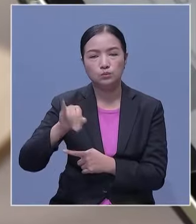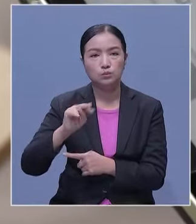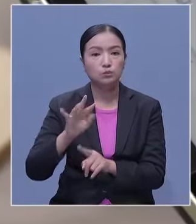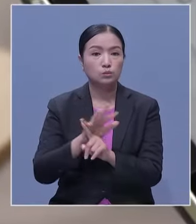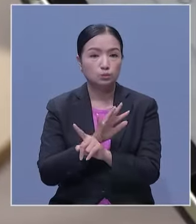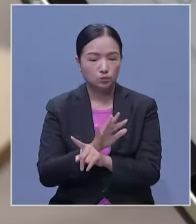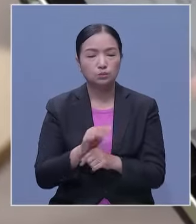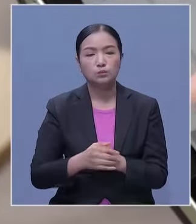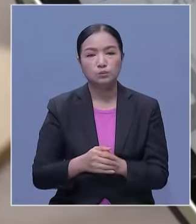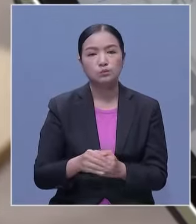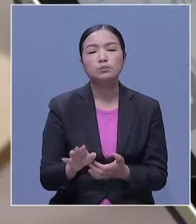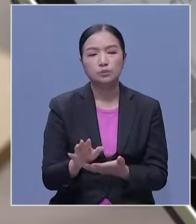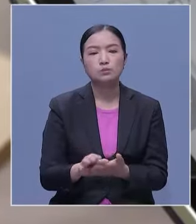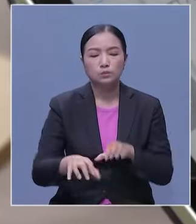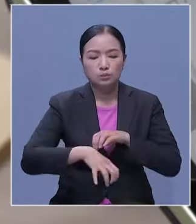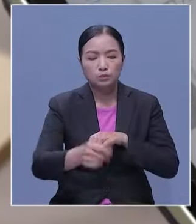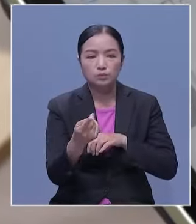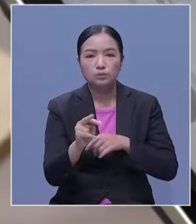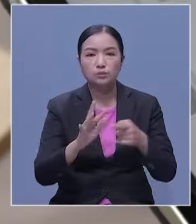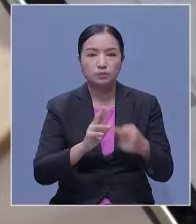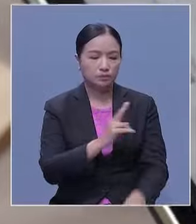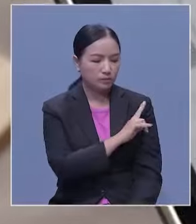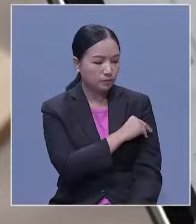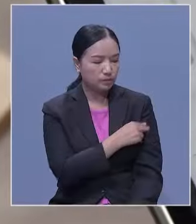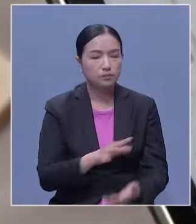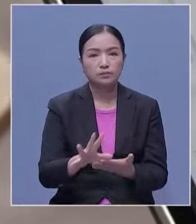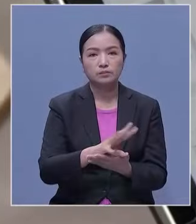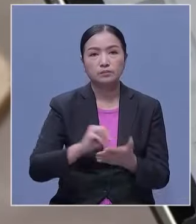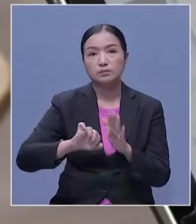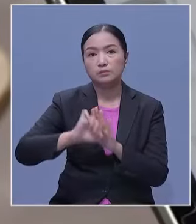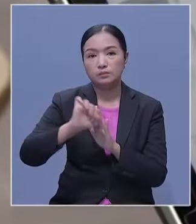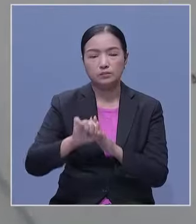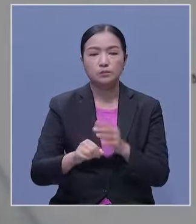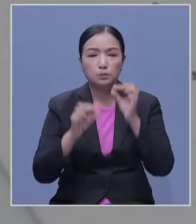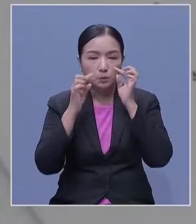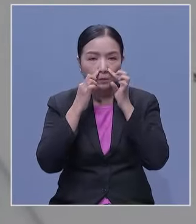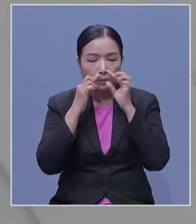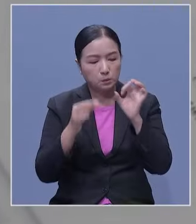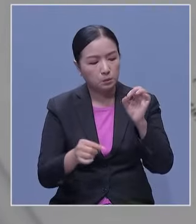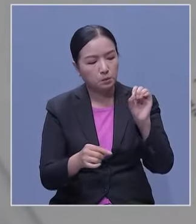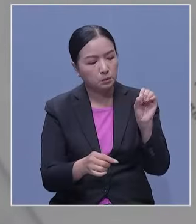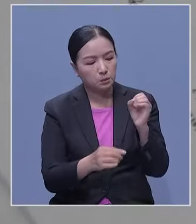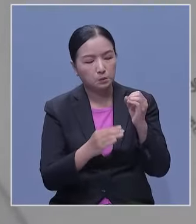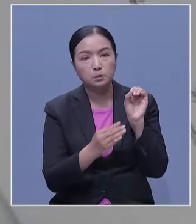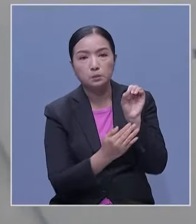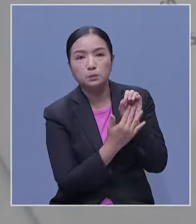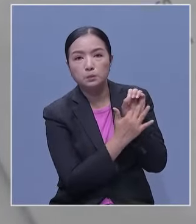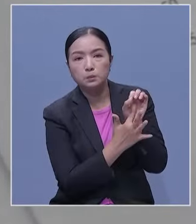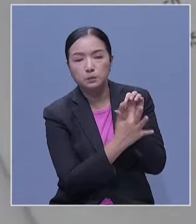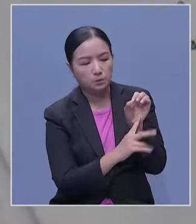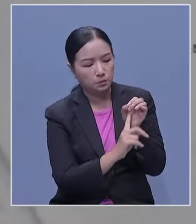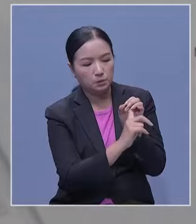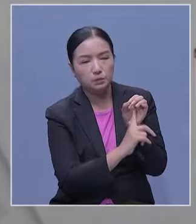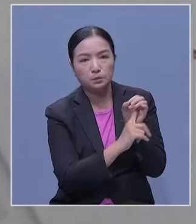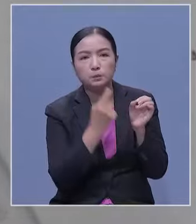าสตร์มหาวิทยาลัยเชียงใหม่นะครับท่านยังระบุด้วยว่าปกติแล้วบริเวณเยื่อบุในจมูกคนเราเนี่ยจะมีเลือดมาเลี้ยงเยอะอยู่แล้วนะครับ